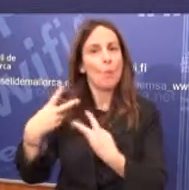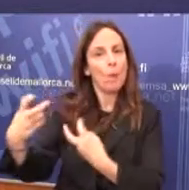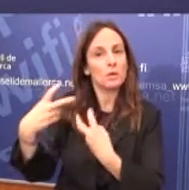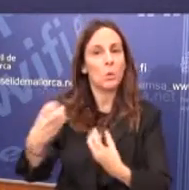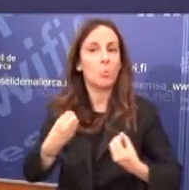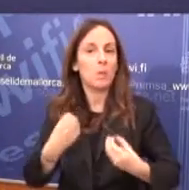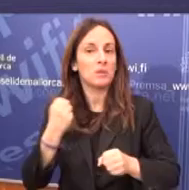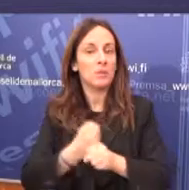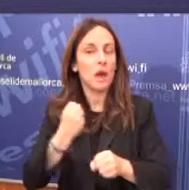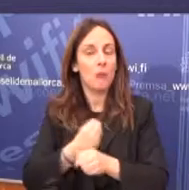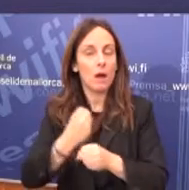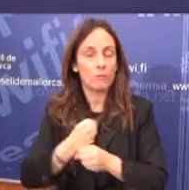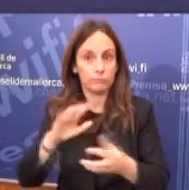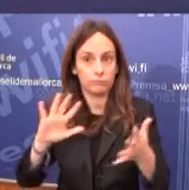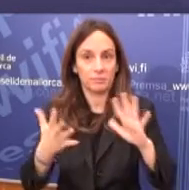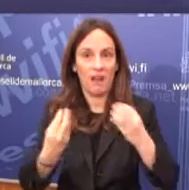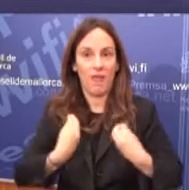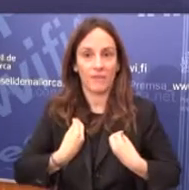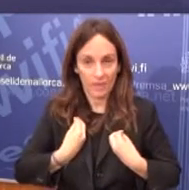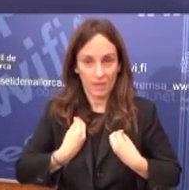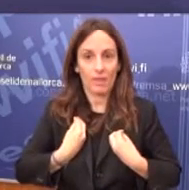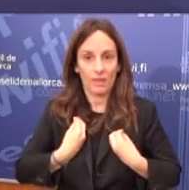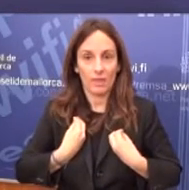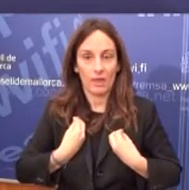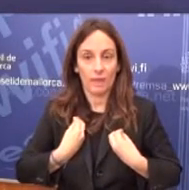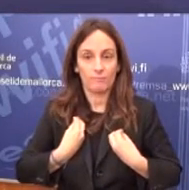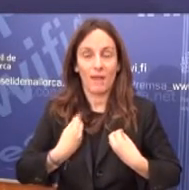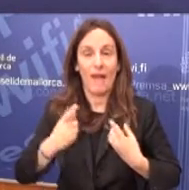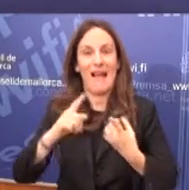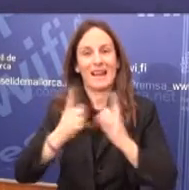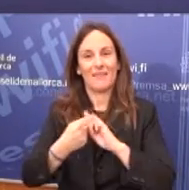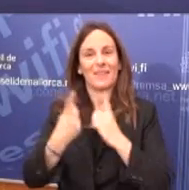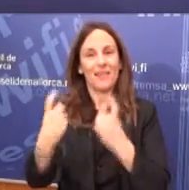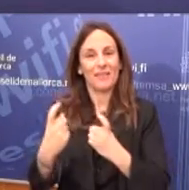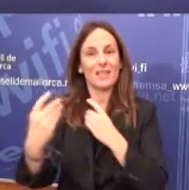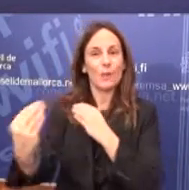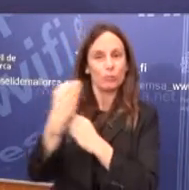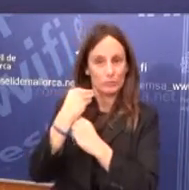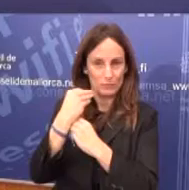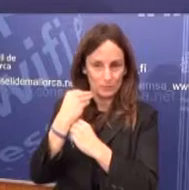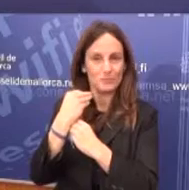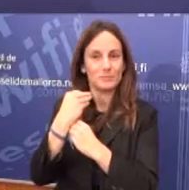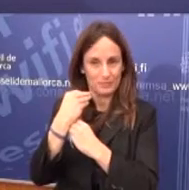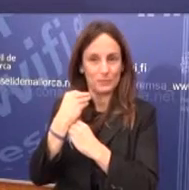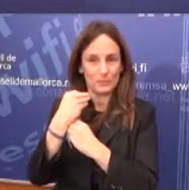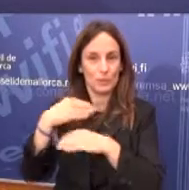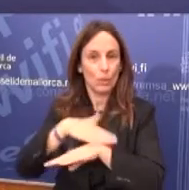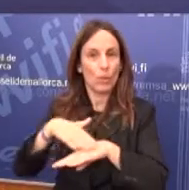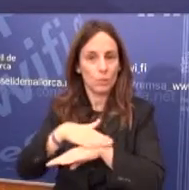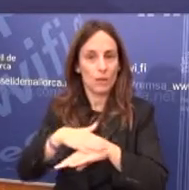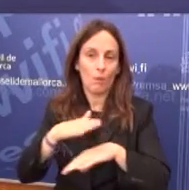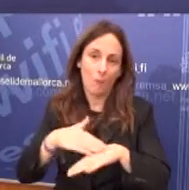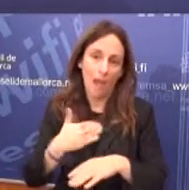han contribuït pagant imposts aquí a Mallorca i ara han necessitat una mà d'una administració que els ajudi